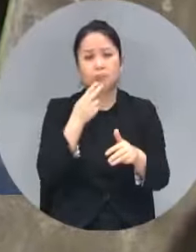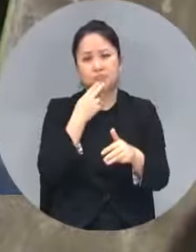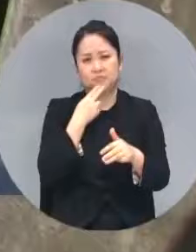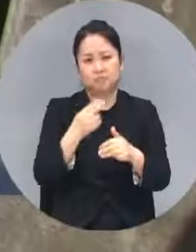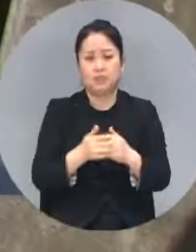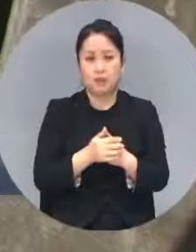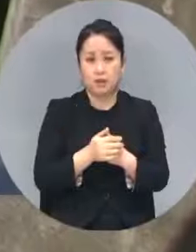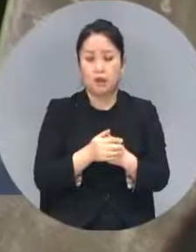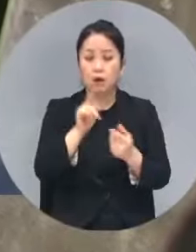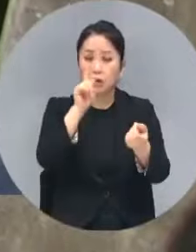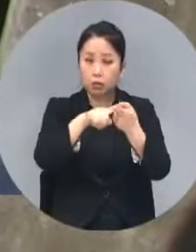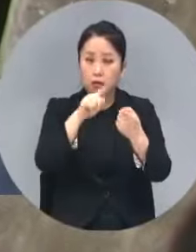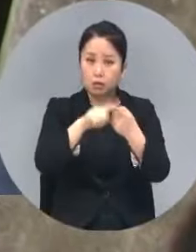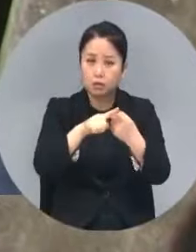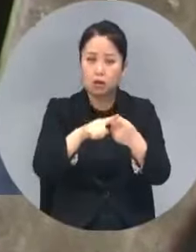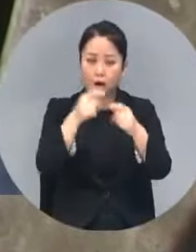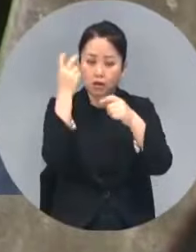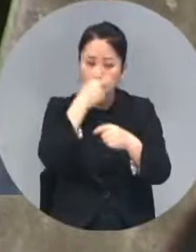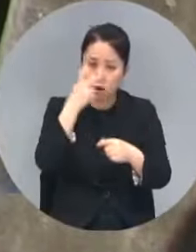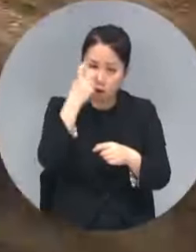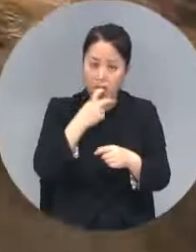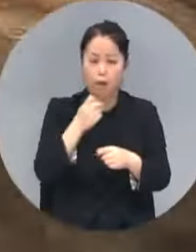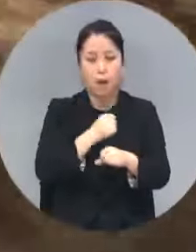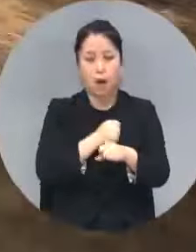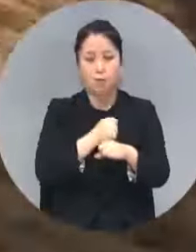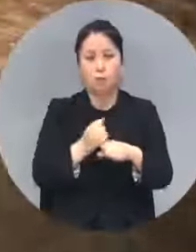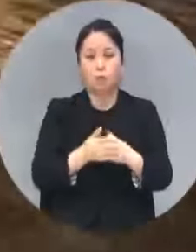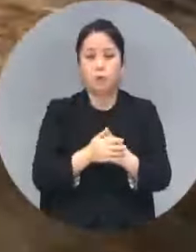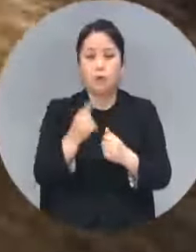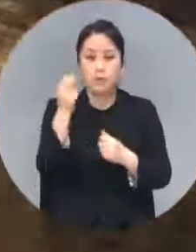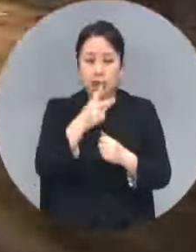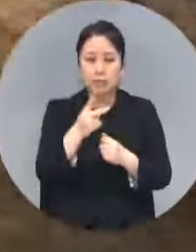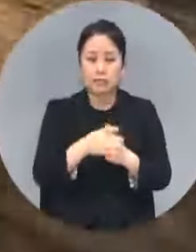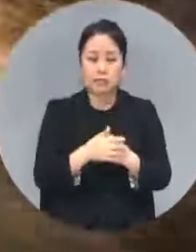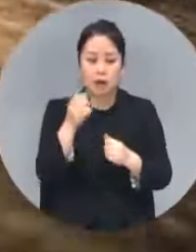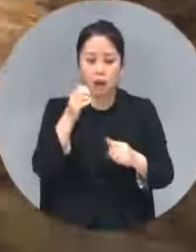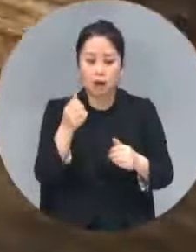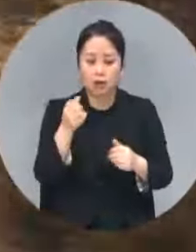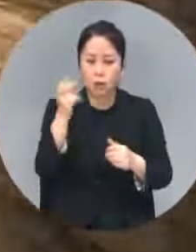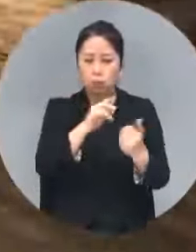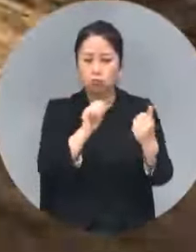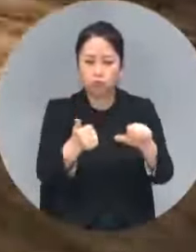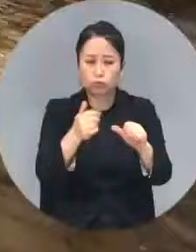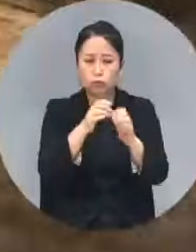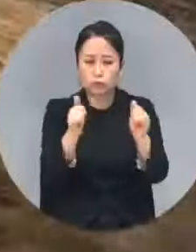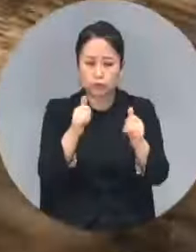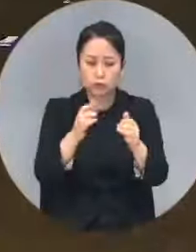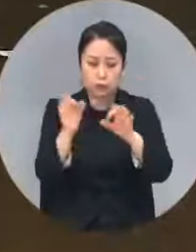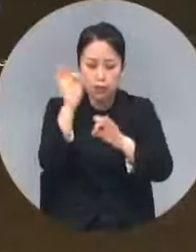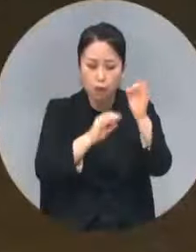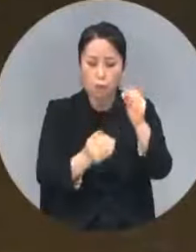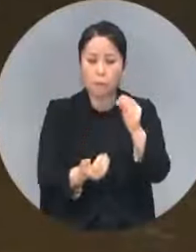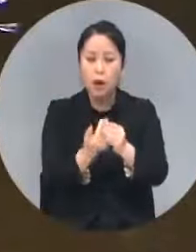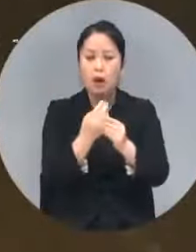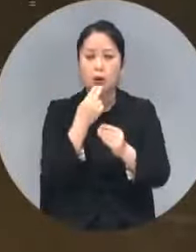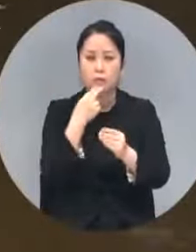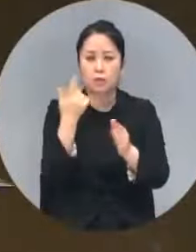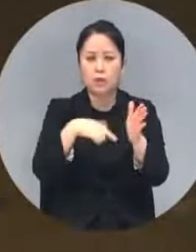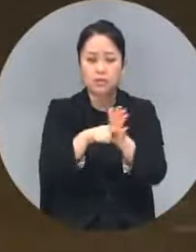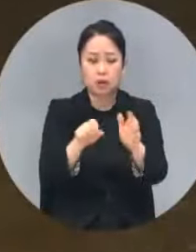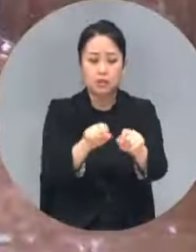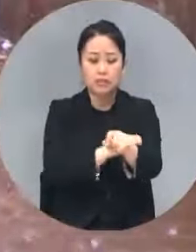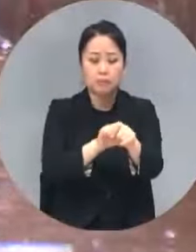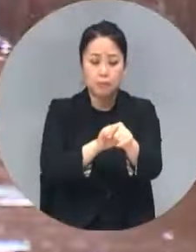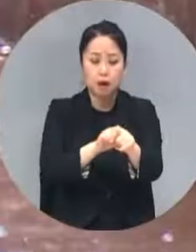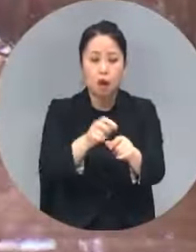없습니다 여기에 대해서 점검하고 다시는 안타까운 참사가 되풀이되지 않도록 특별 교부금 확보를